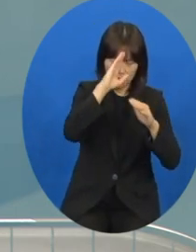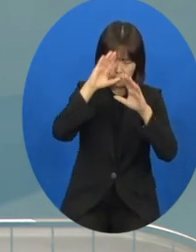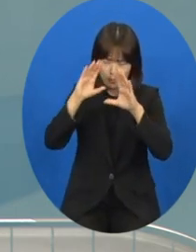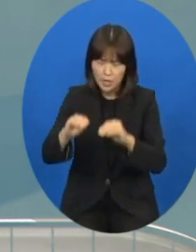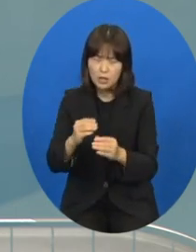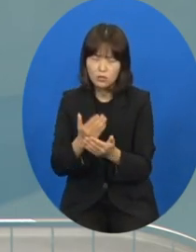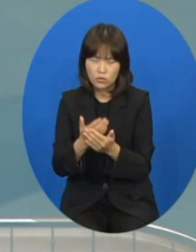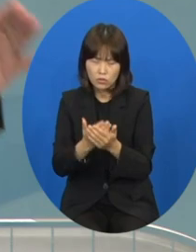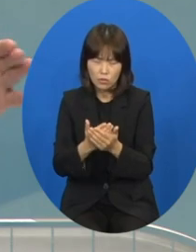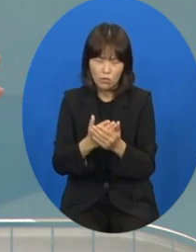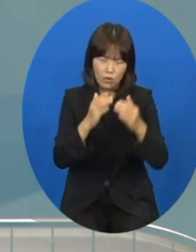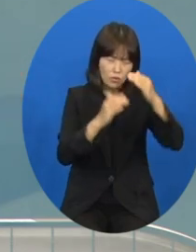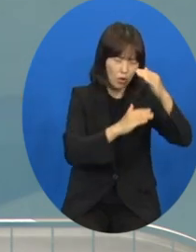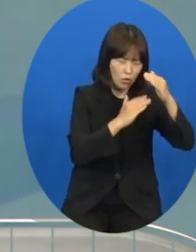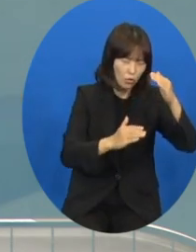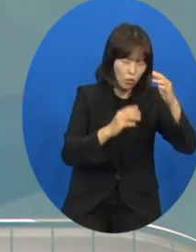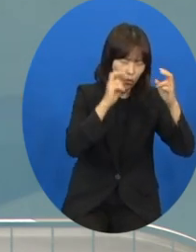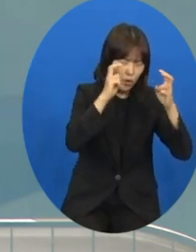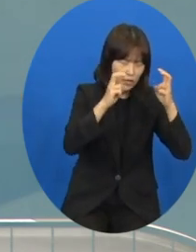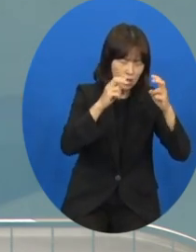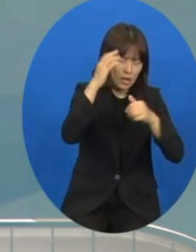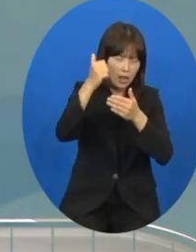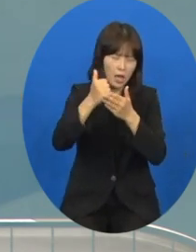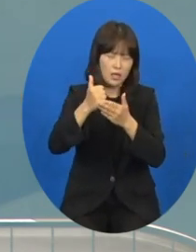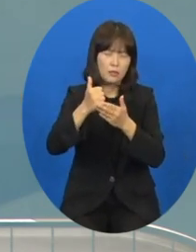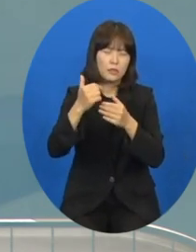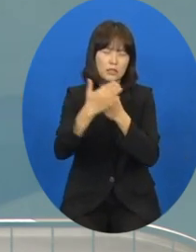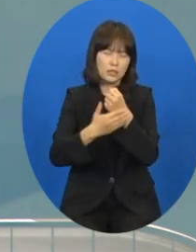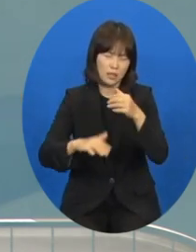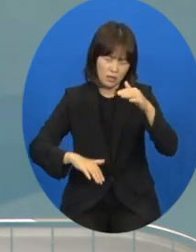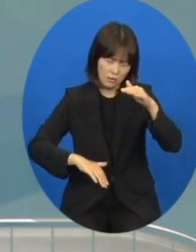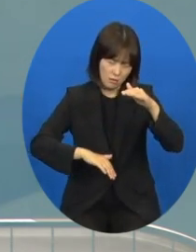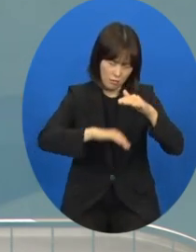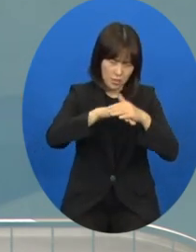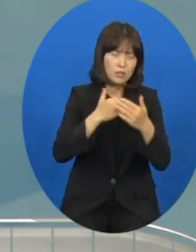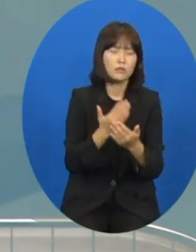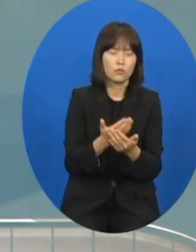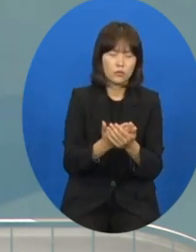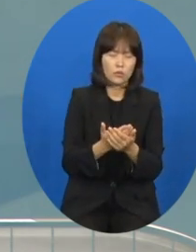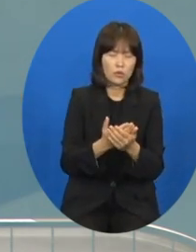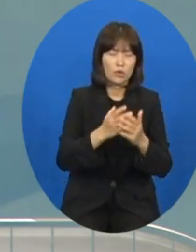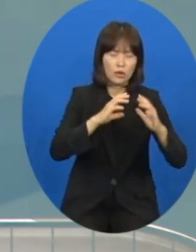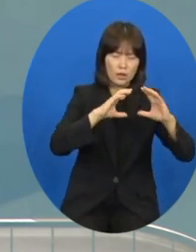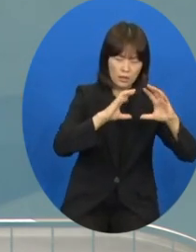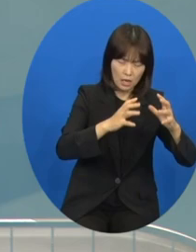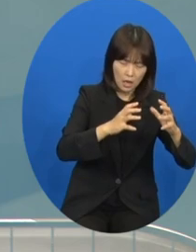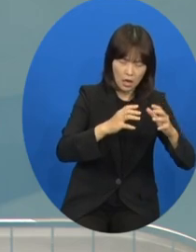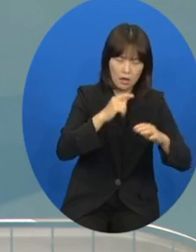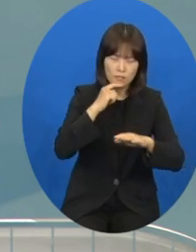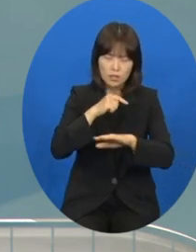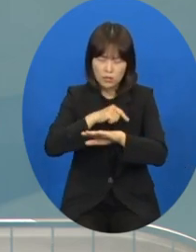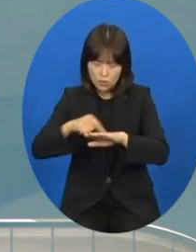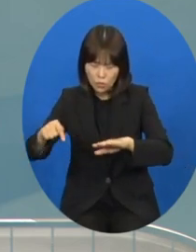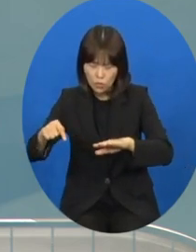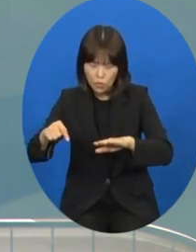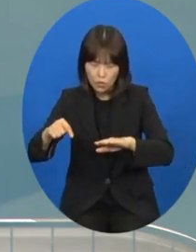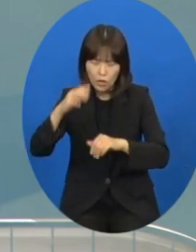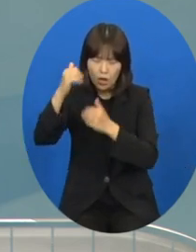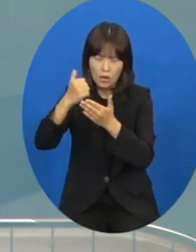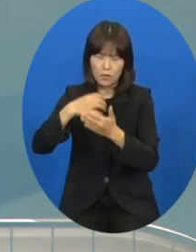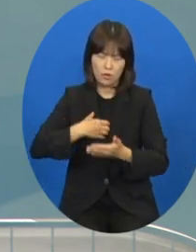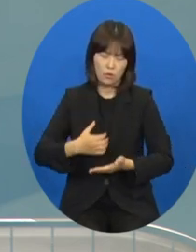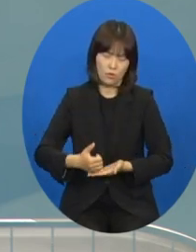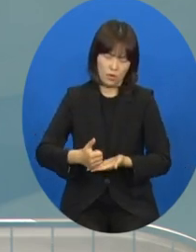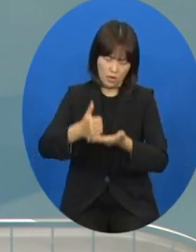하시고 성도들의 기업에 하나님의 은혜가 넘치게 하소서. 이 나라와 우리 민족이 하나님을